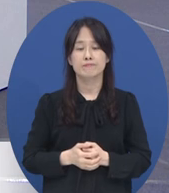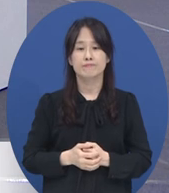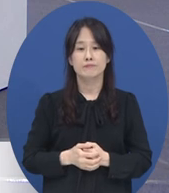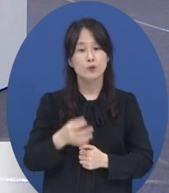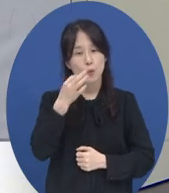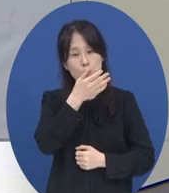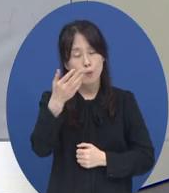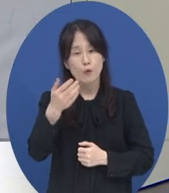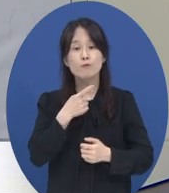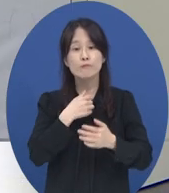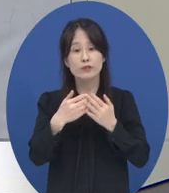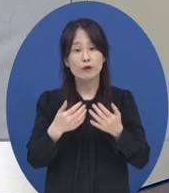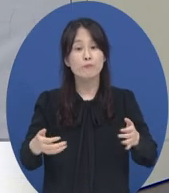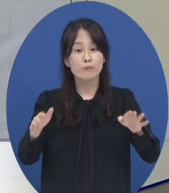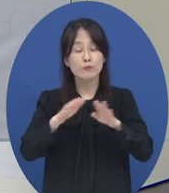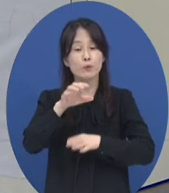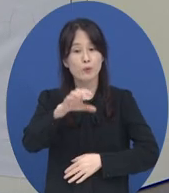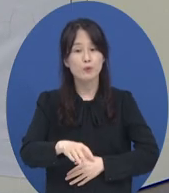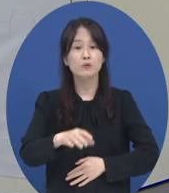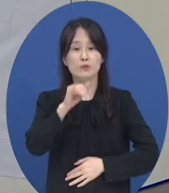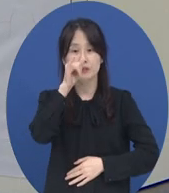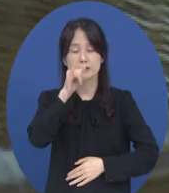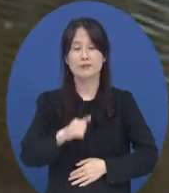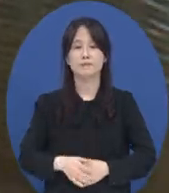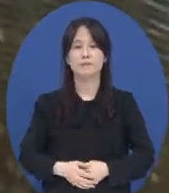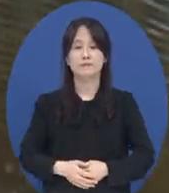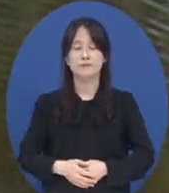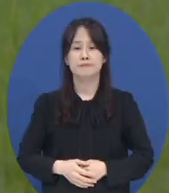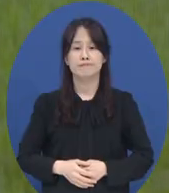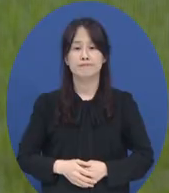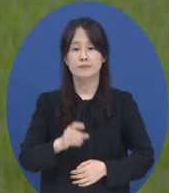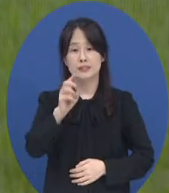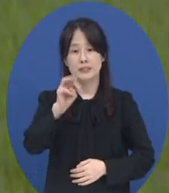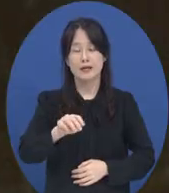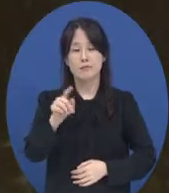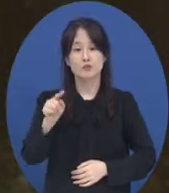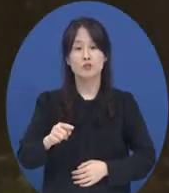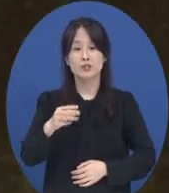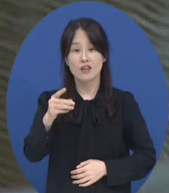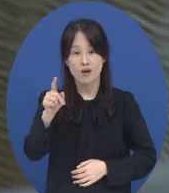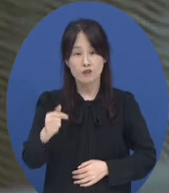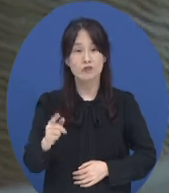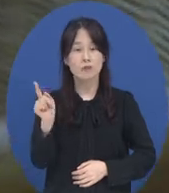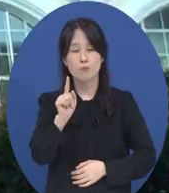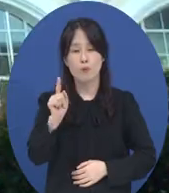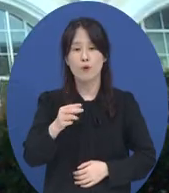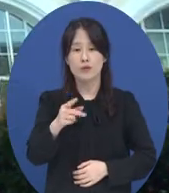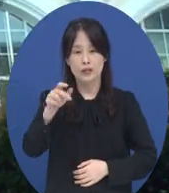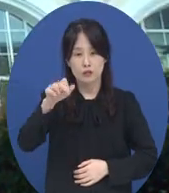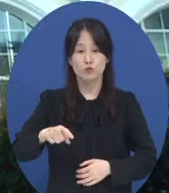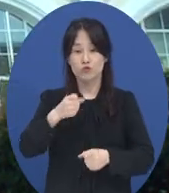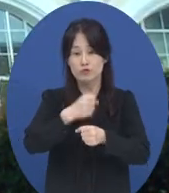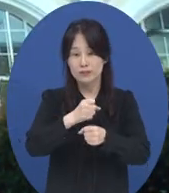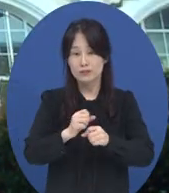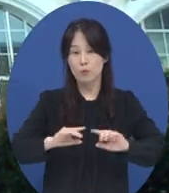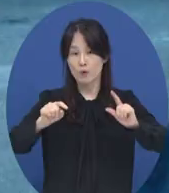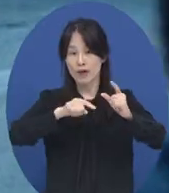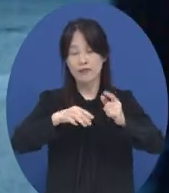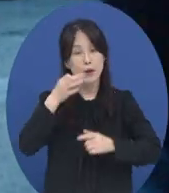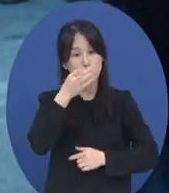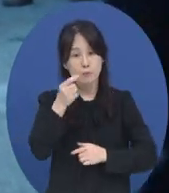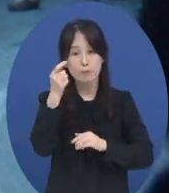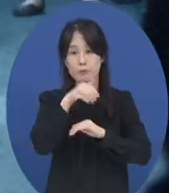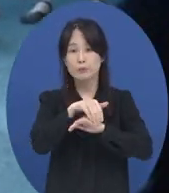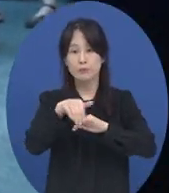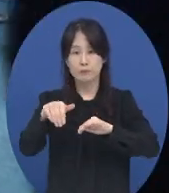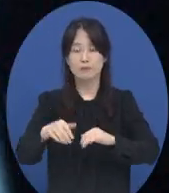전시 체험 행사인 DMZ 빌리지로 꾸며집니다. DMZ 런에선 DMZ 로드 다큐멘터리를 제작해 올해 안에 방영할